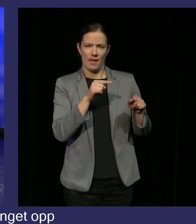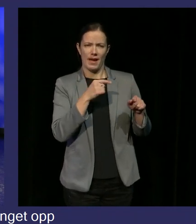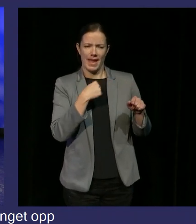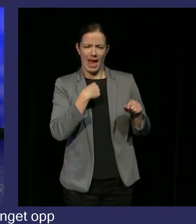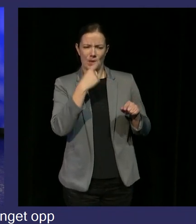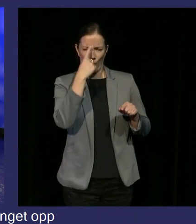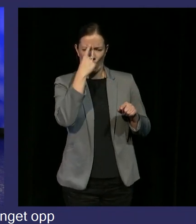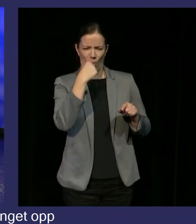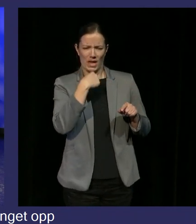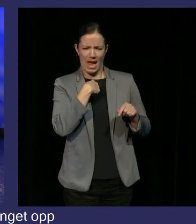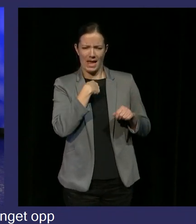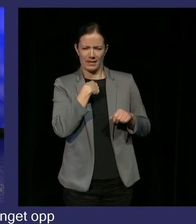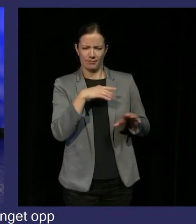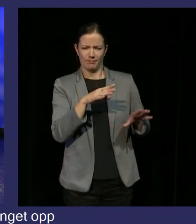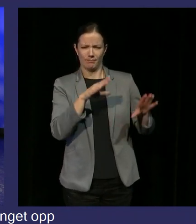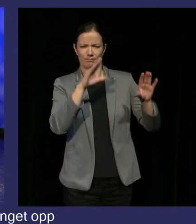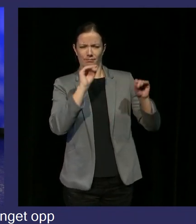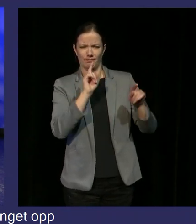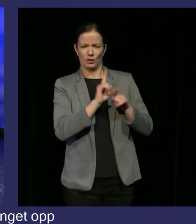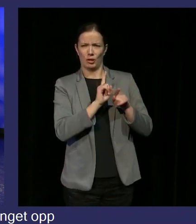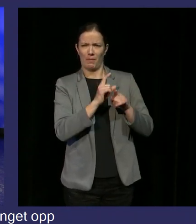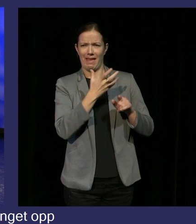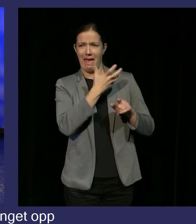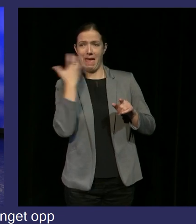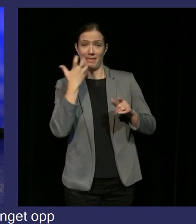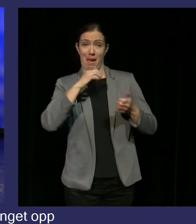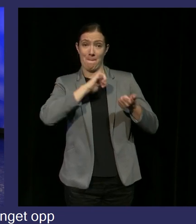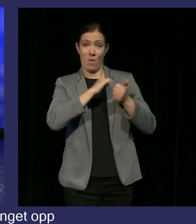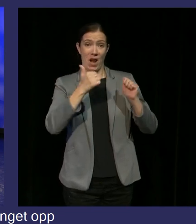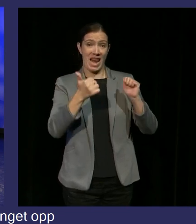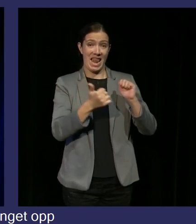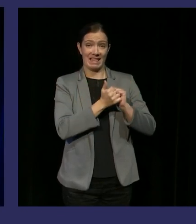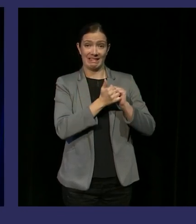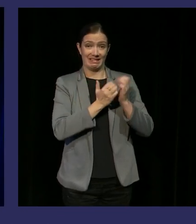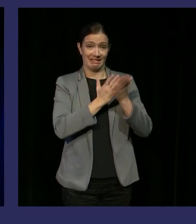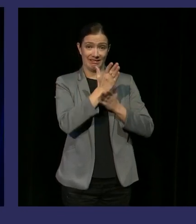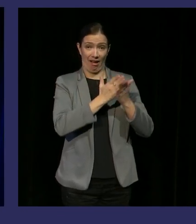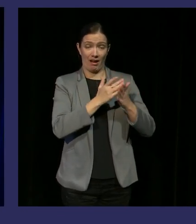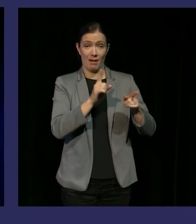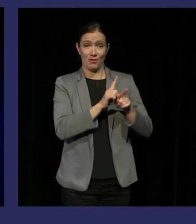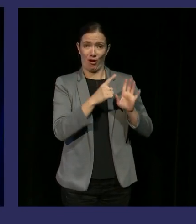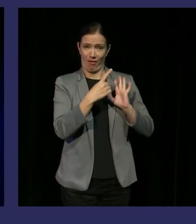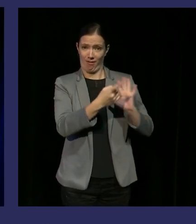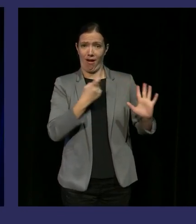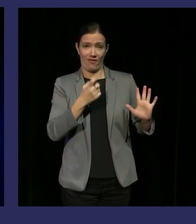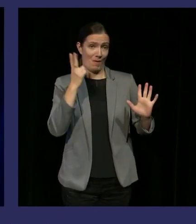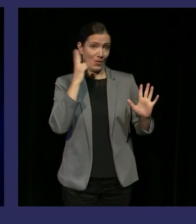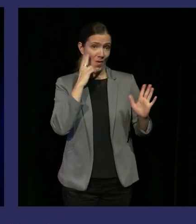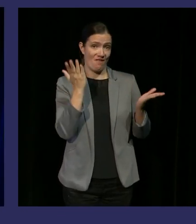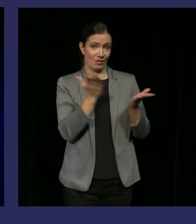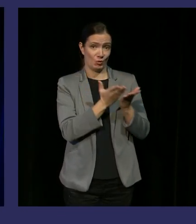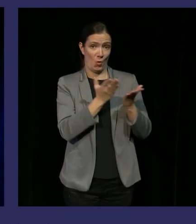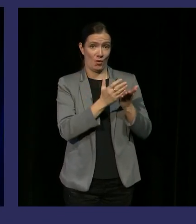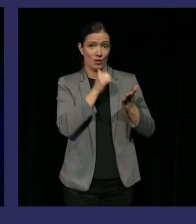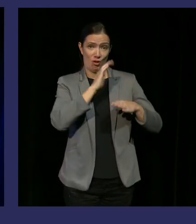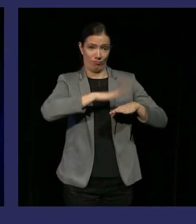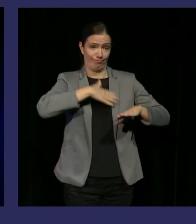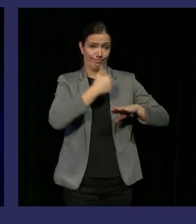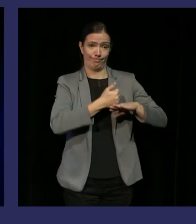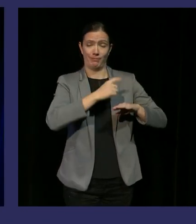tror jeg, fanget opp som en ganske het politisk potet, rett og slett. Altså dette kravet om at døveskolen skal bestå.